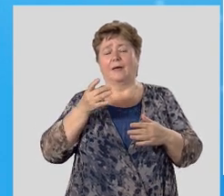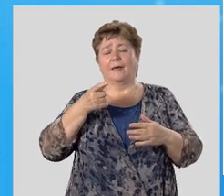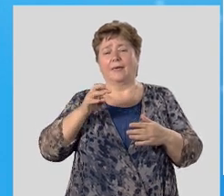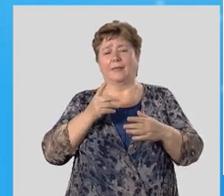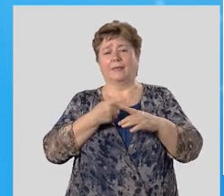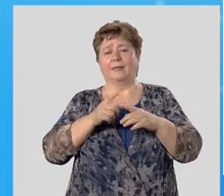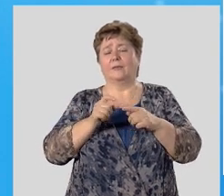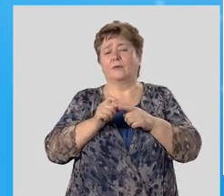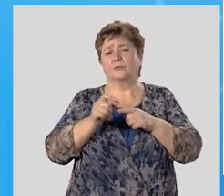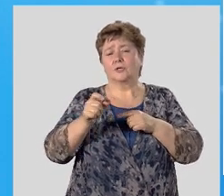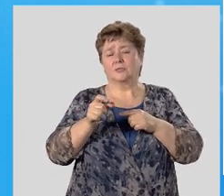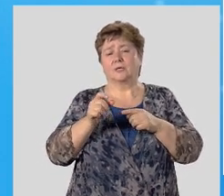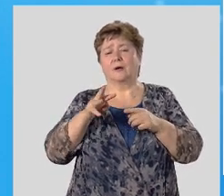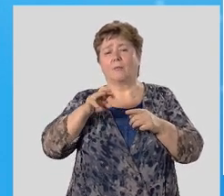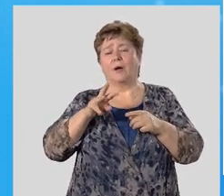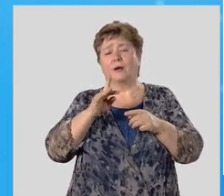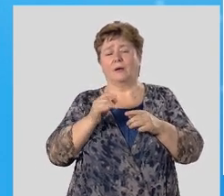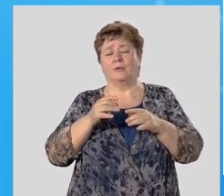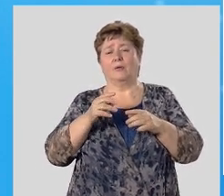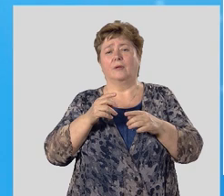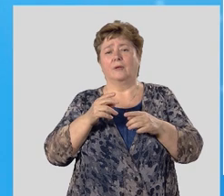это участок молекулы